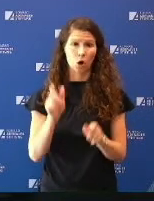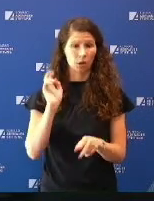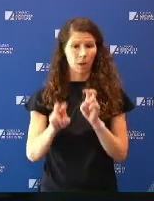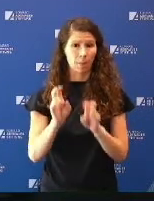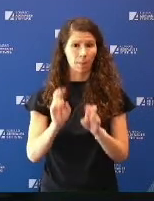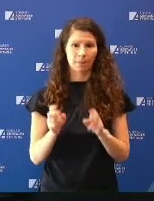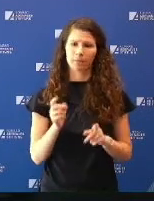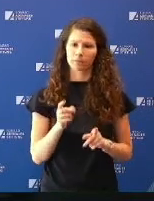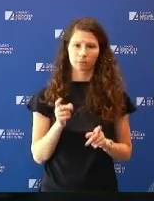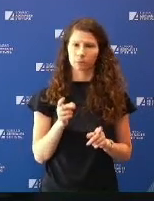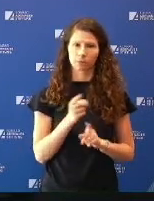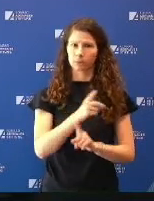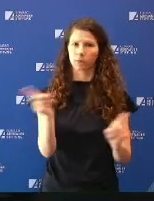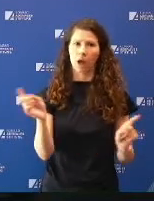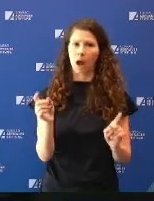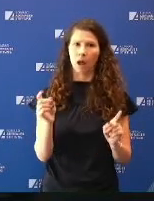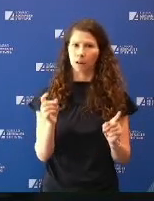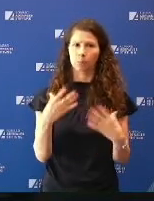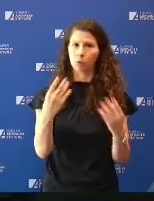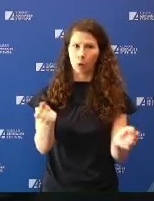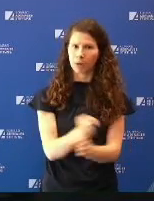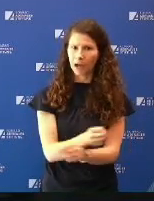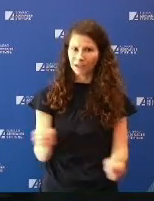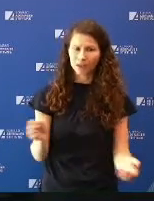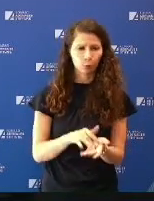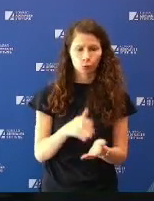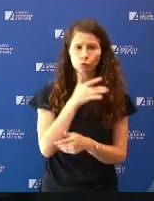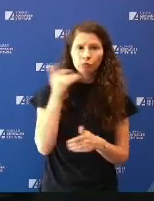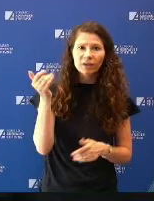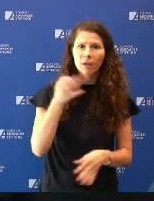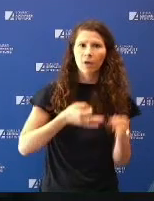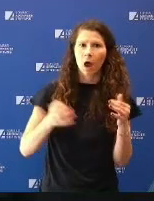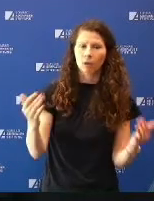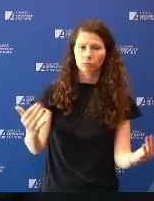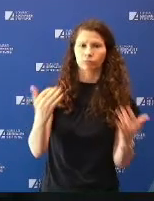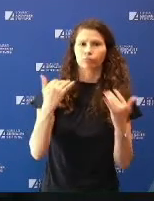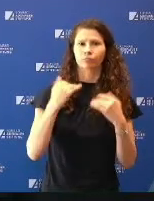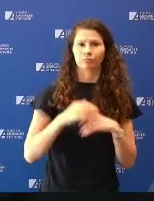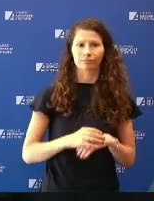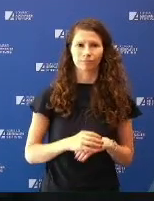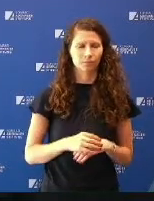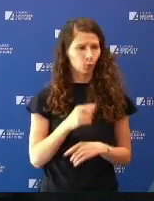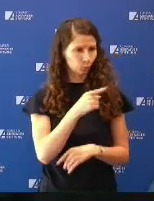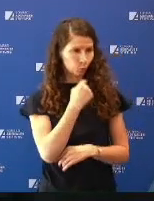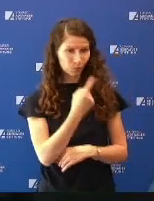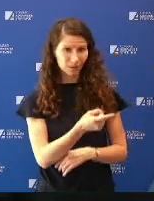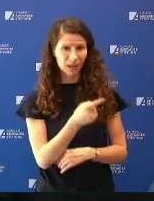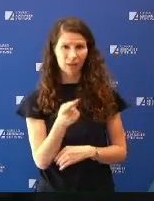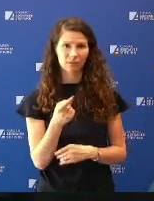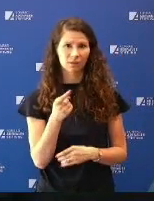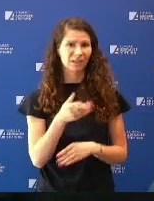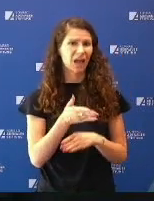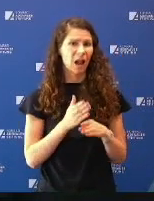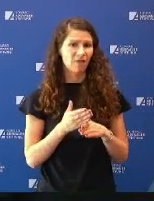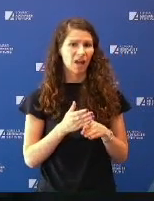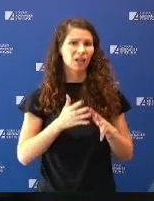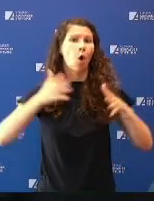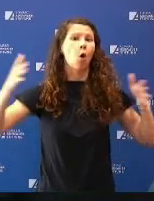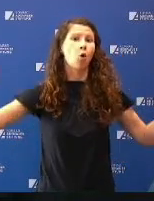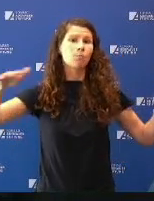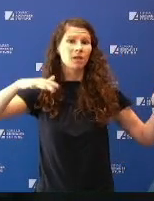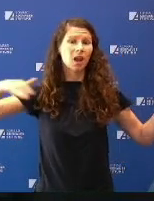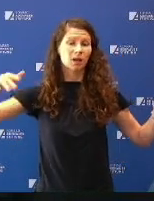Fahrten bearbeiten können sozusagen, weil es einfach zu viele sind. Und Sie hatten ja auch gesagt, die Leute kommen teilweise aus dem Umland, um mit den